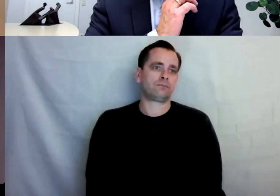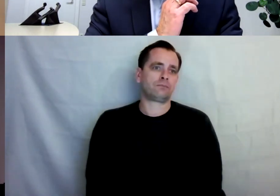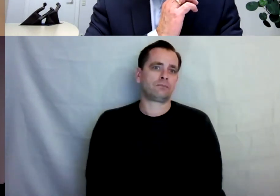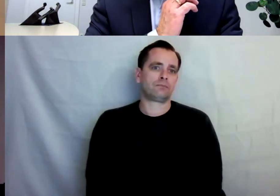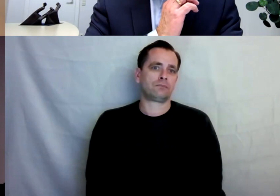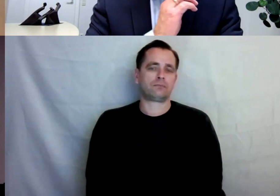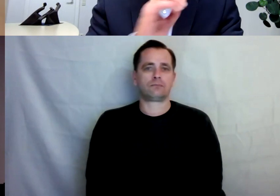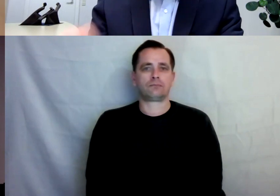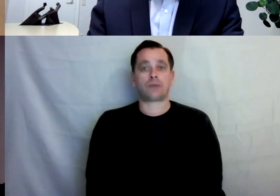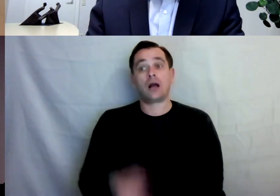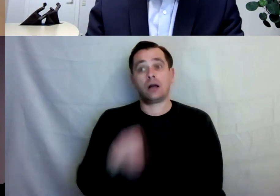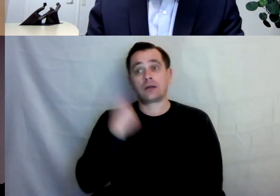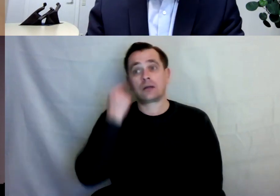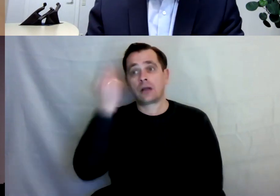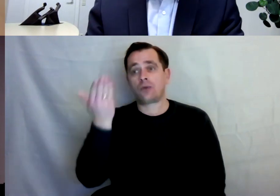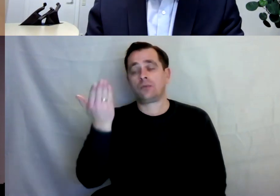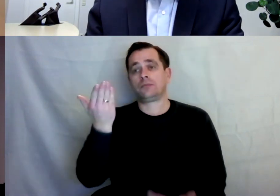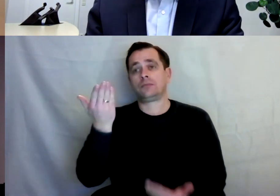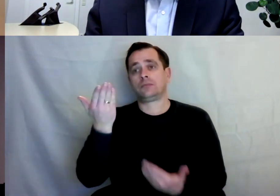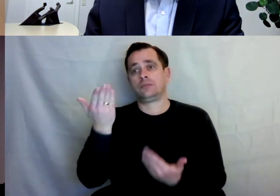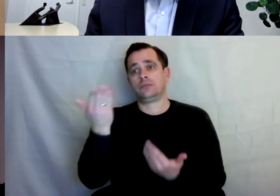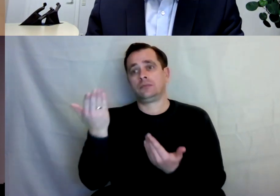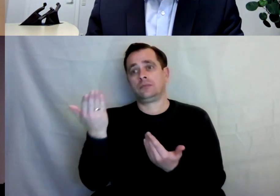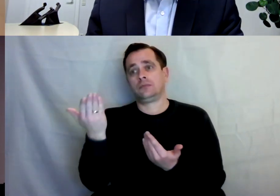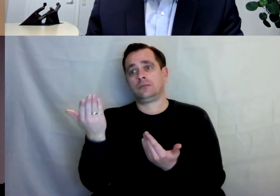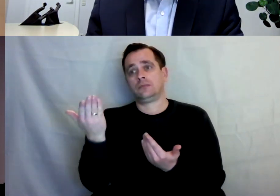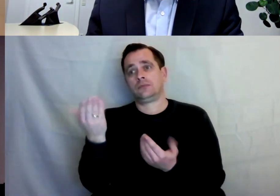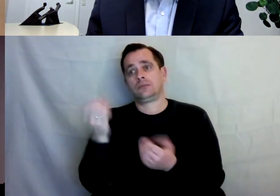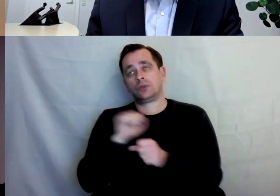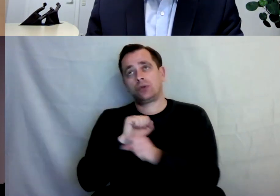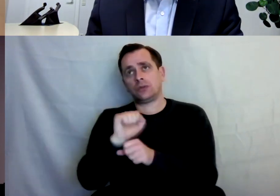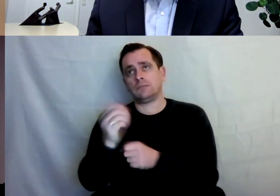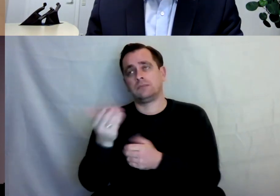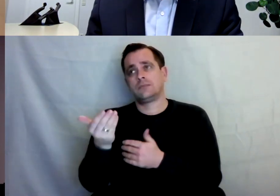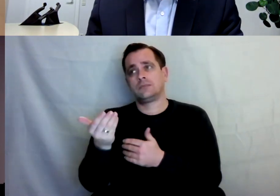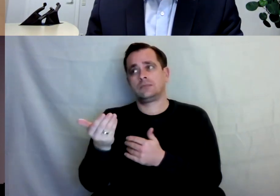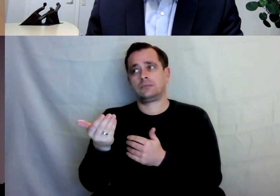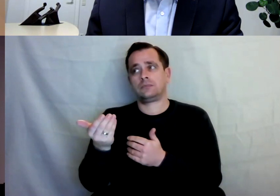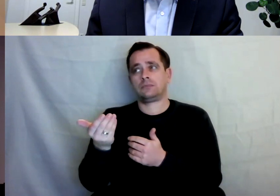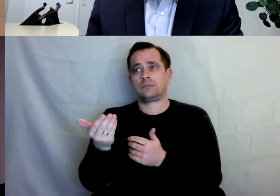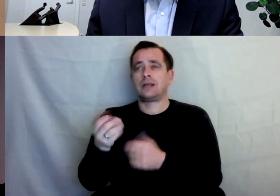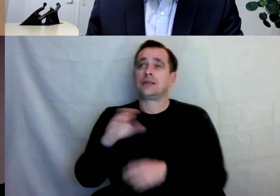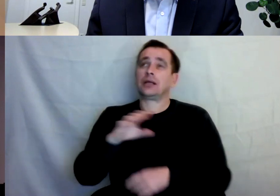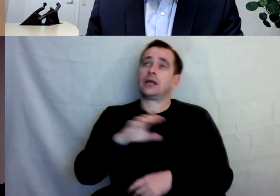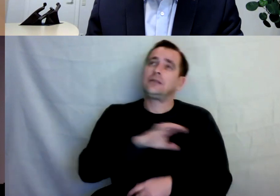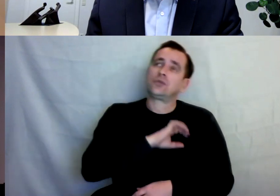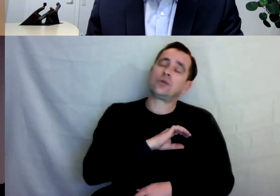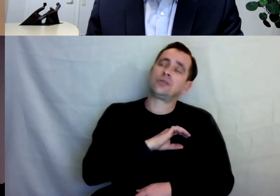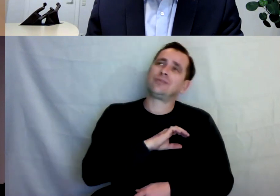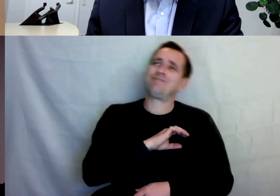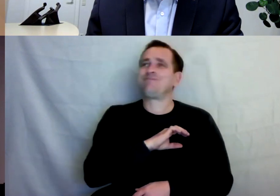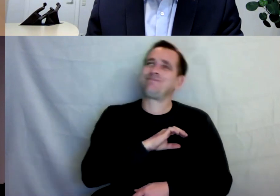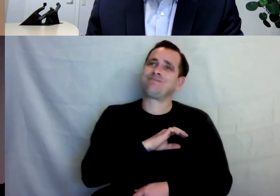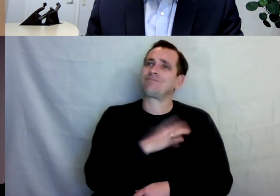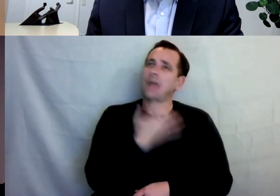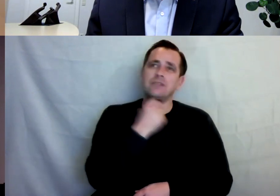Und ich glaube, dass es nach wie vor allerdings eine Chance, würde ich nicht sagen. Ich würde eher sagen, es ist ein Teil